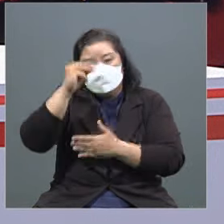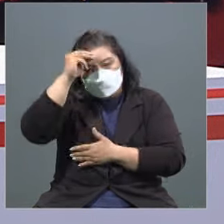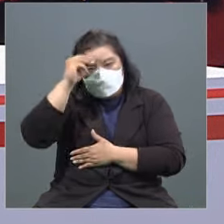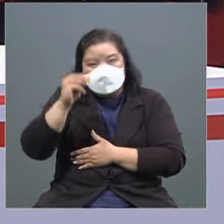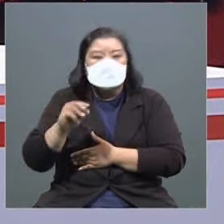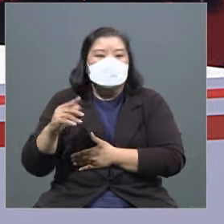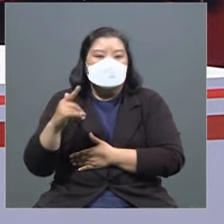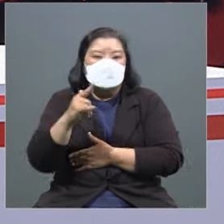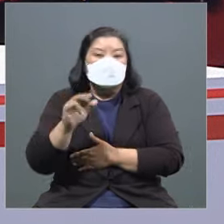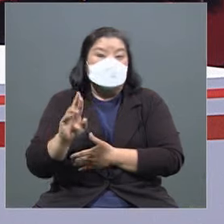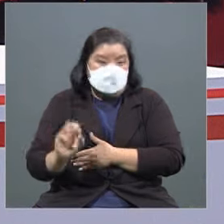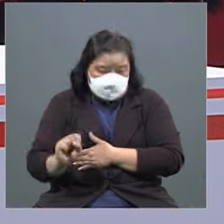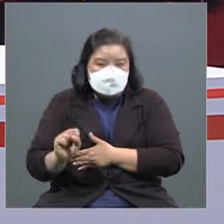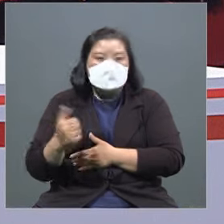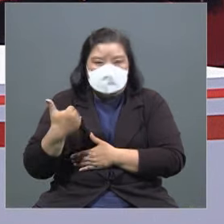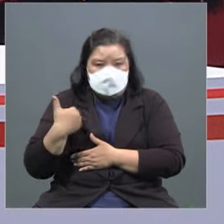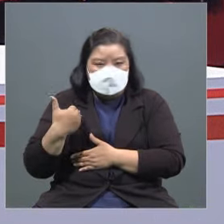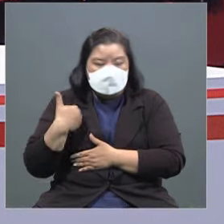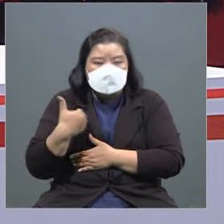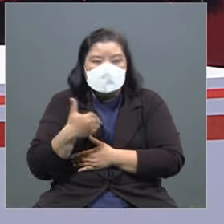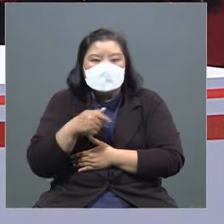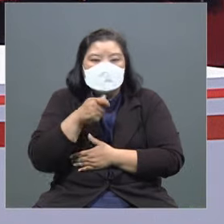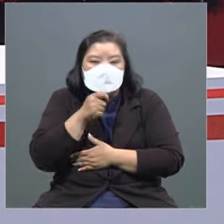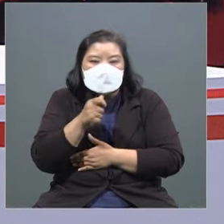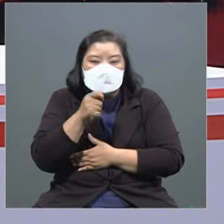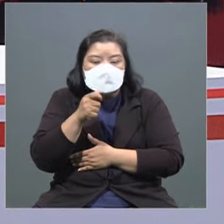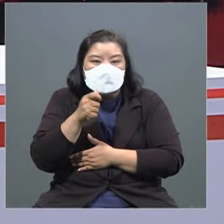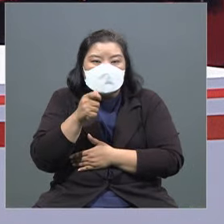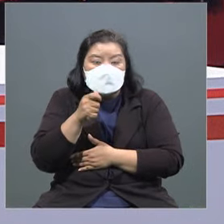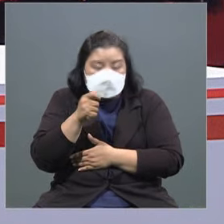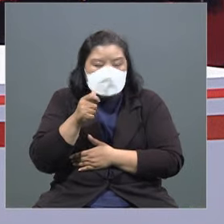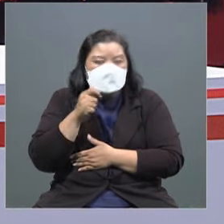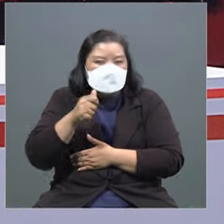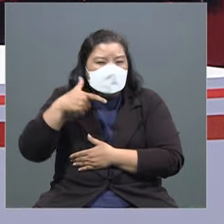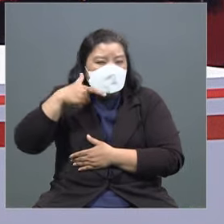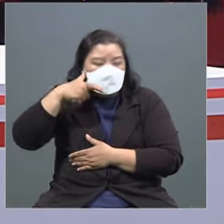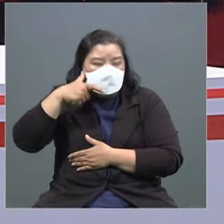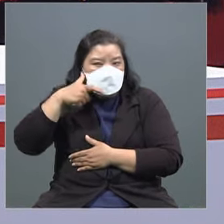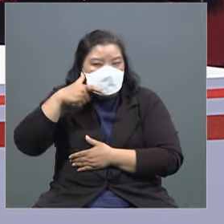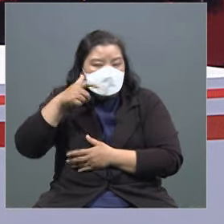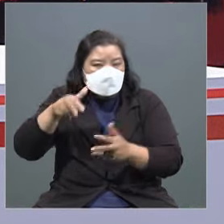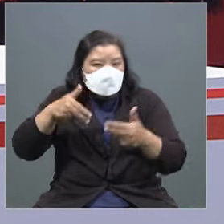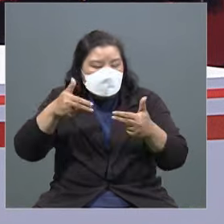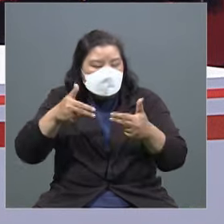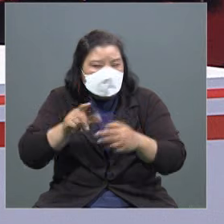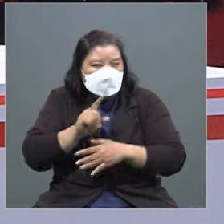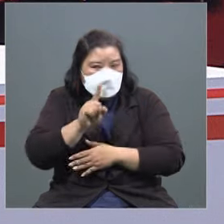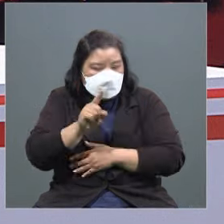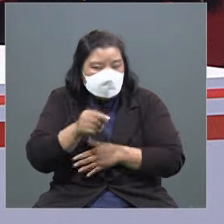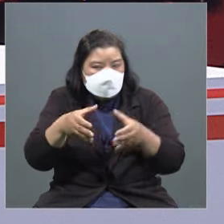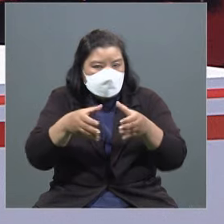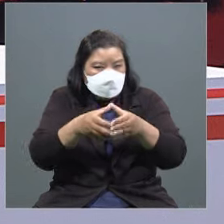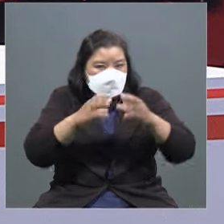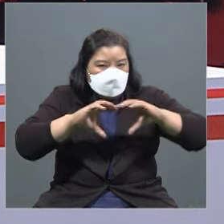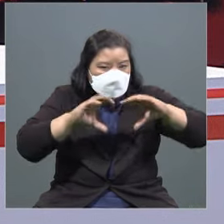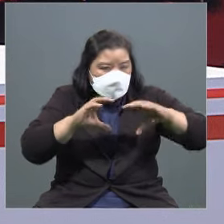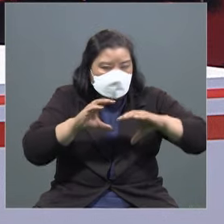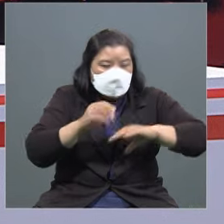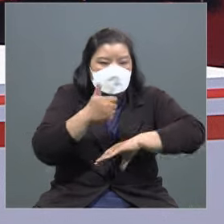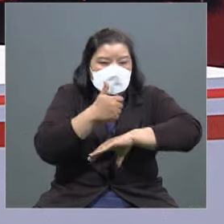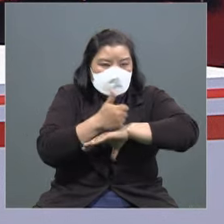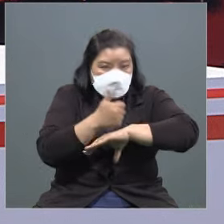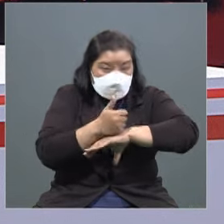โทรศัพท์นะเดี๋ยวให้อาจารย์ช่วยลองคาดการ์ลองวิเคราะห์ดูนะหน้าตรัฐบาลชุดใหม่กับชุดเดิมจะแตกกัน